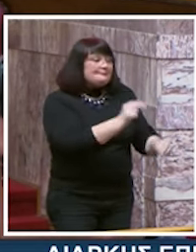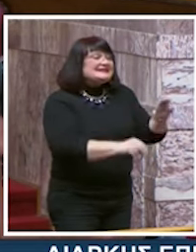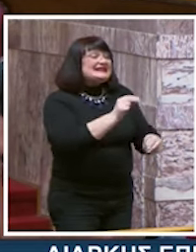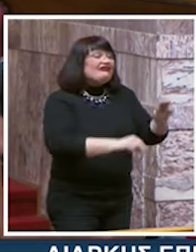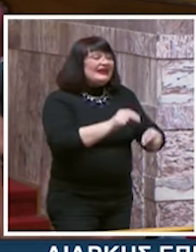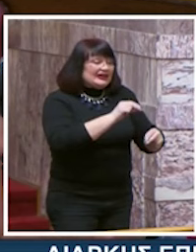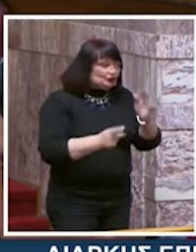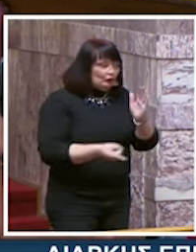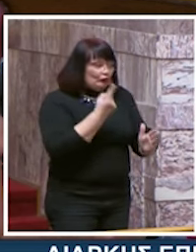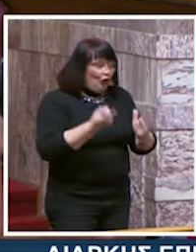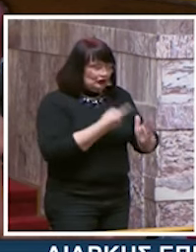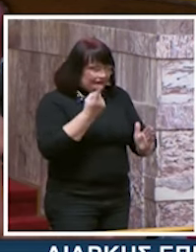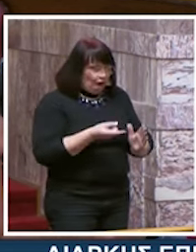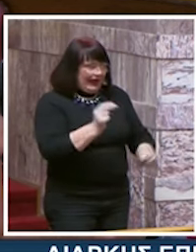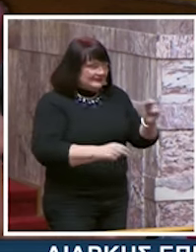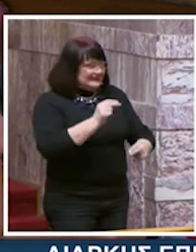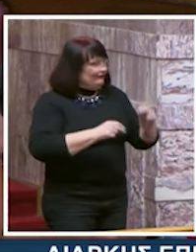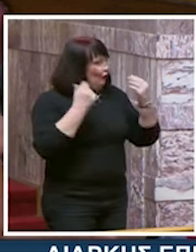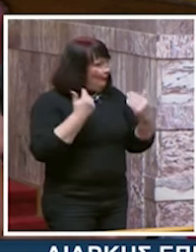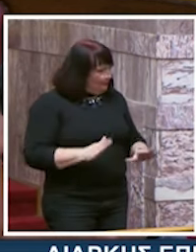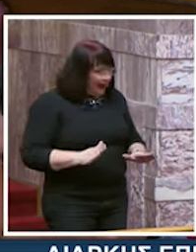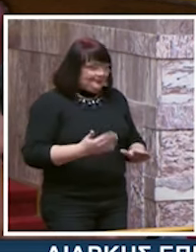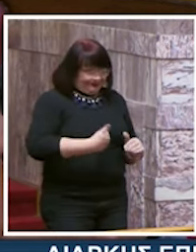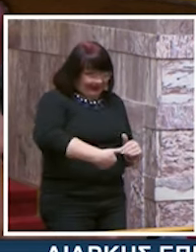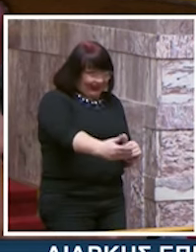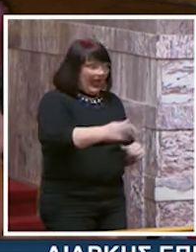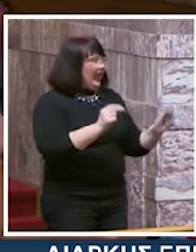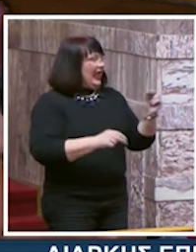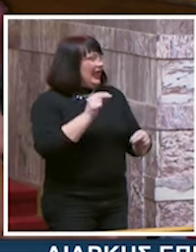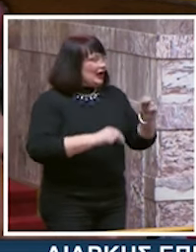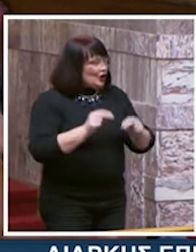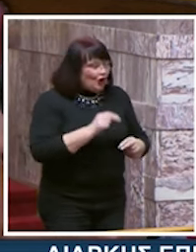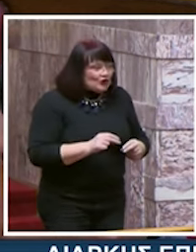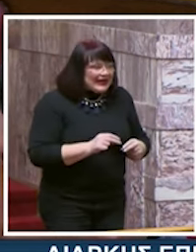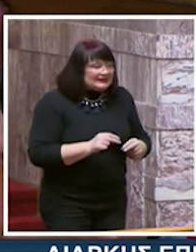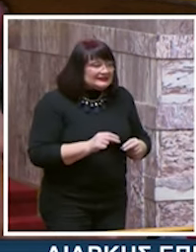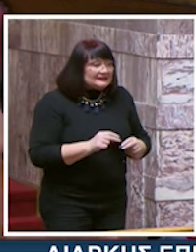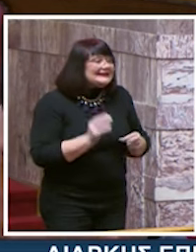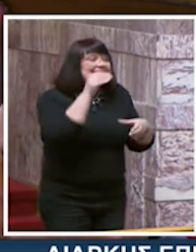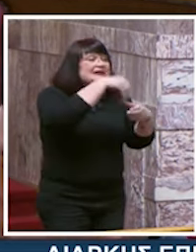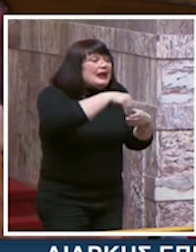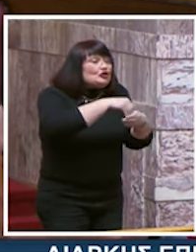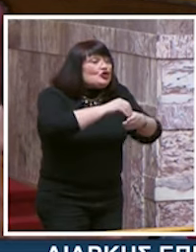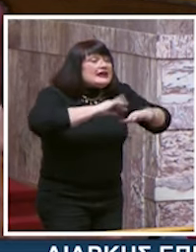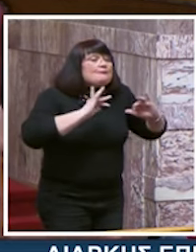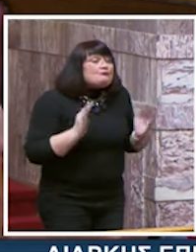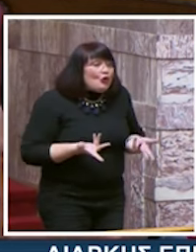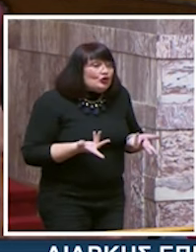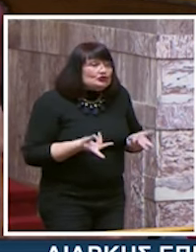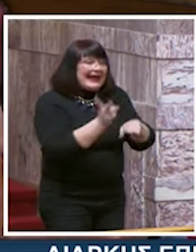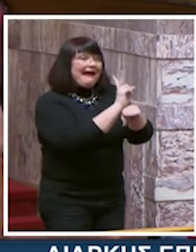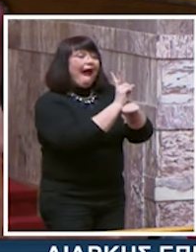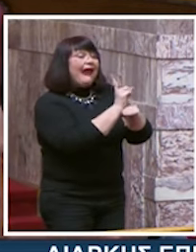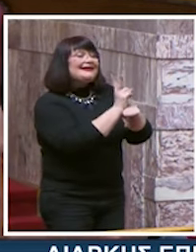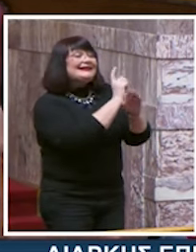γενικά πρώτες φορές, κάποιοι για πρώτη φορά στις επερχόμενες εκλογές. Η περιβόητη συμμετοχή στα κοινά θα είναι η συμπλήρωση ενός χαρτιού,